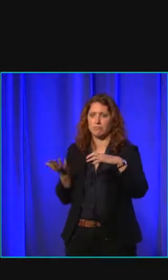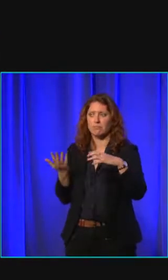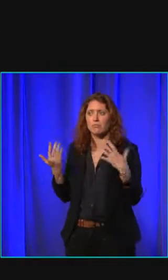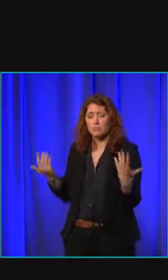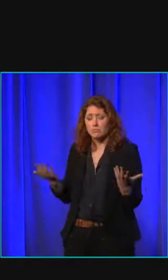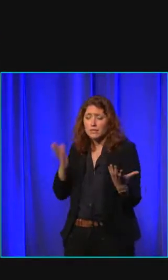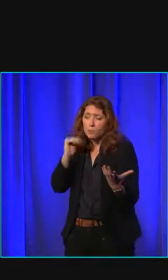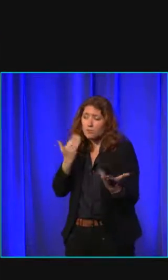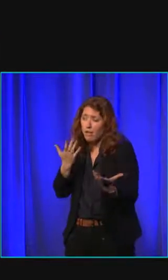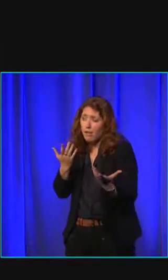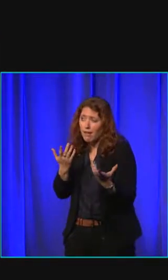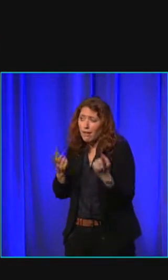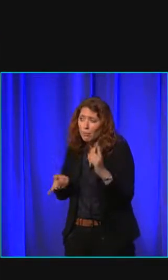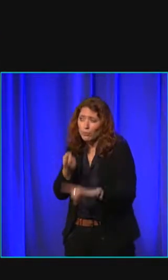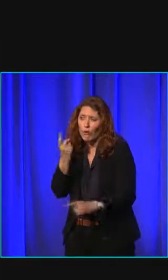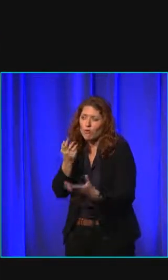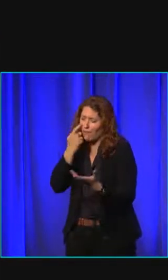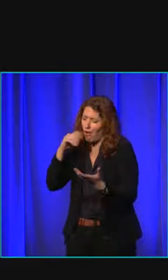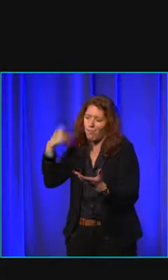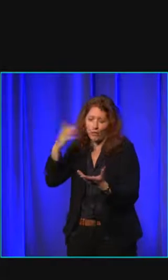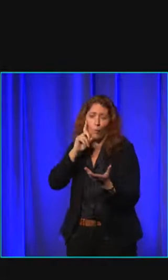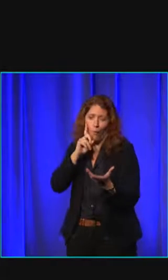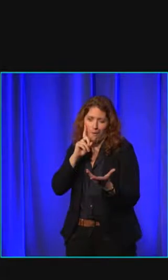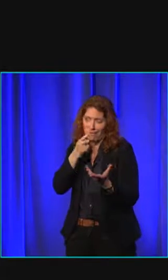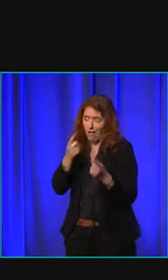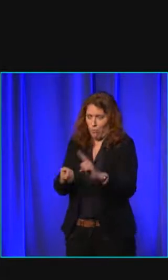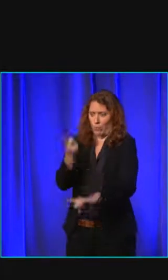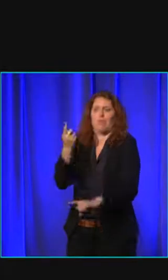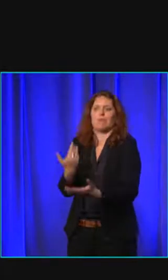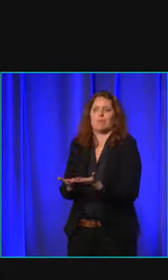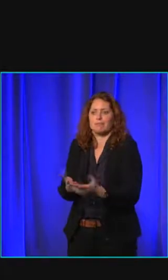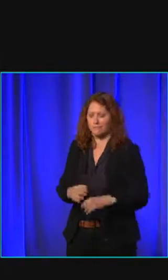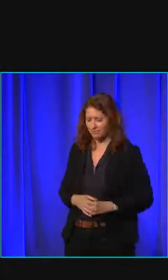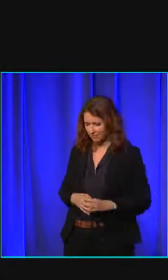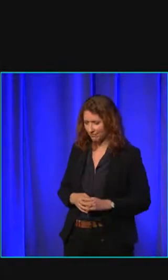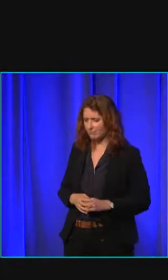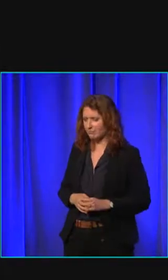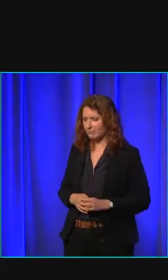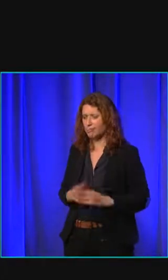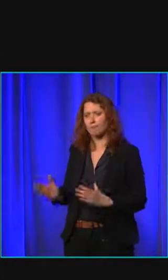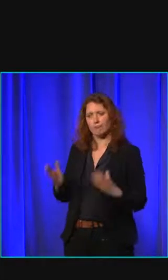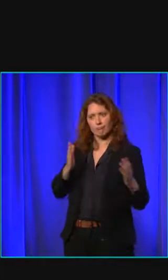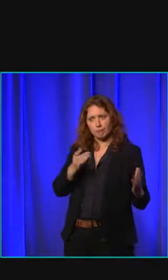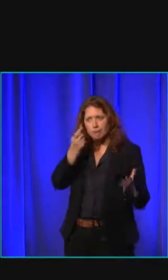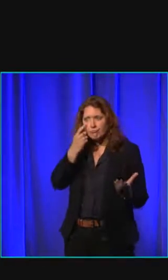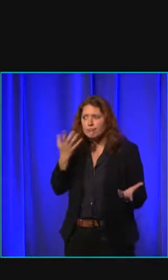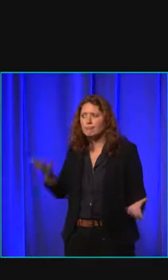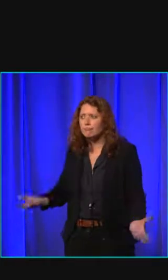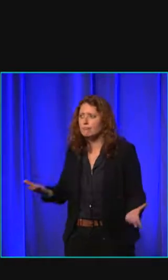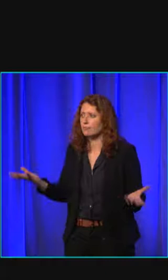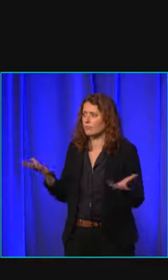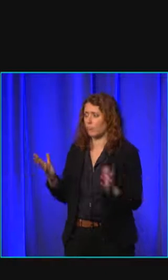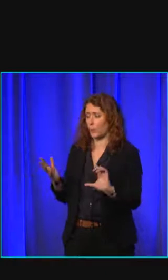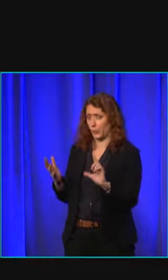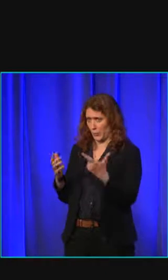D'où l'enjeu que cela peut représenter. On va le voir ultérieurement. Nous allons maintenant voir le deuxième